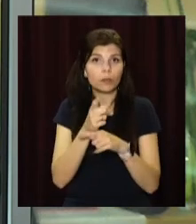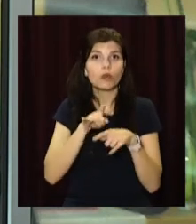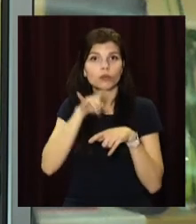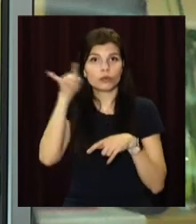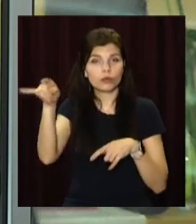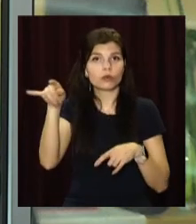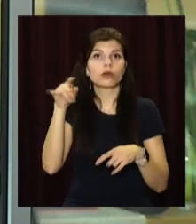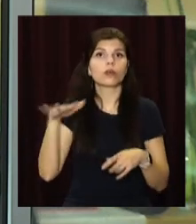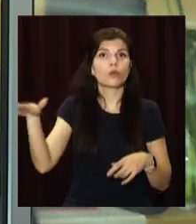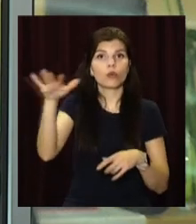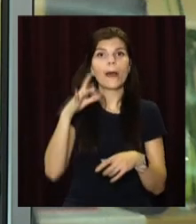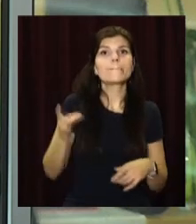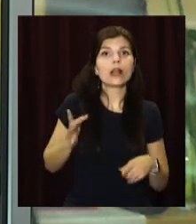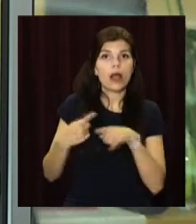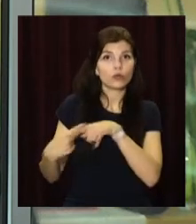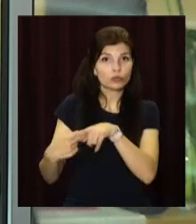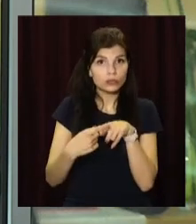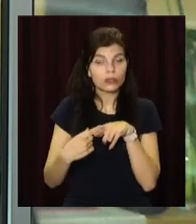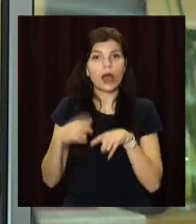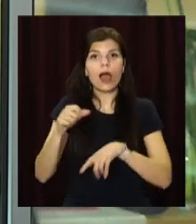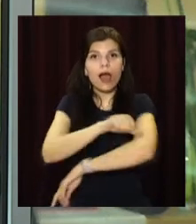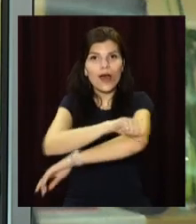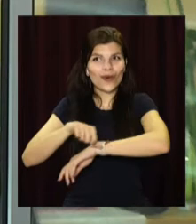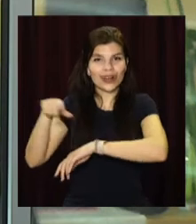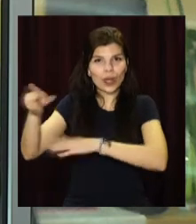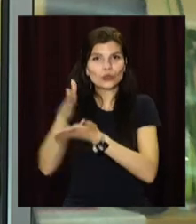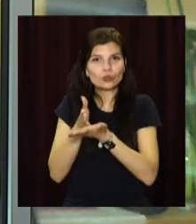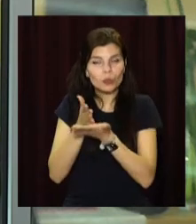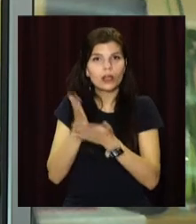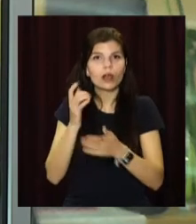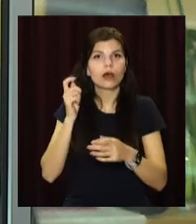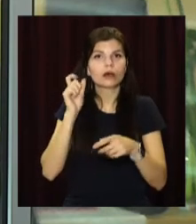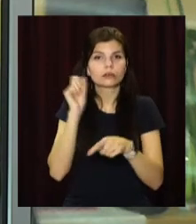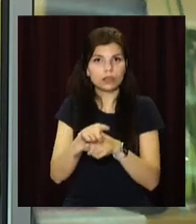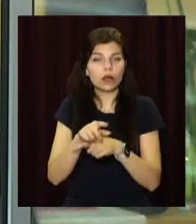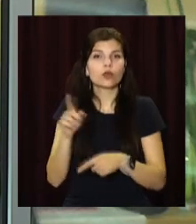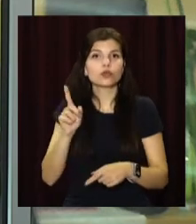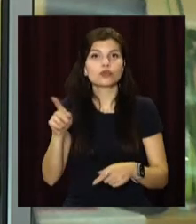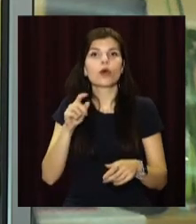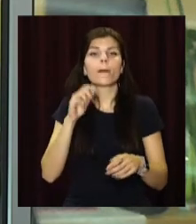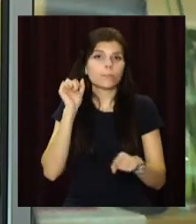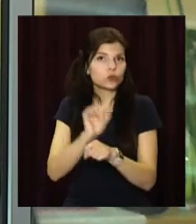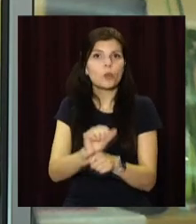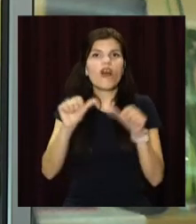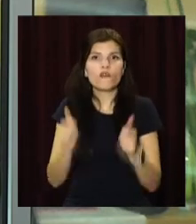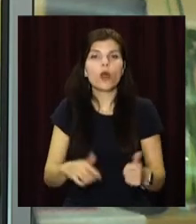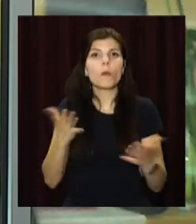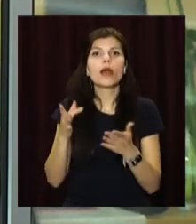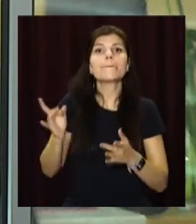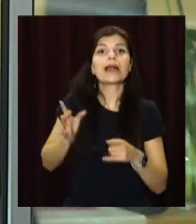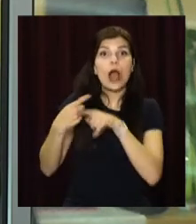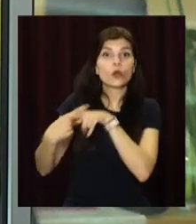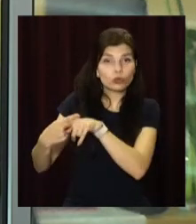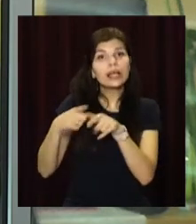просторі Білорусі. А Держприкордонслужба отримала доручення припинити оформлення пасажирів, які прямують з Білорусі або